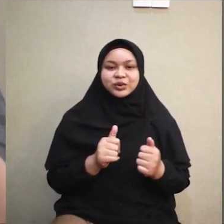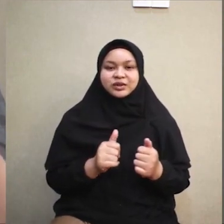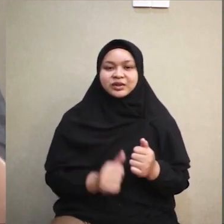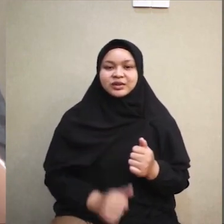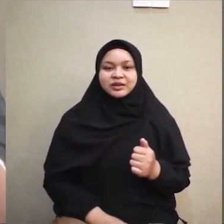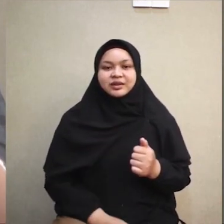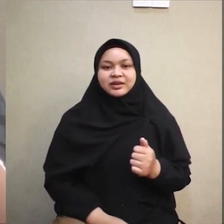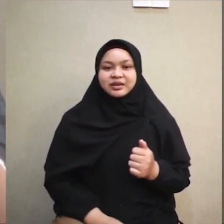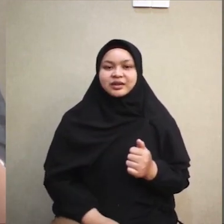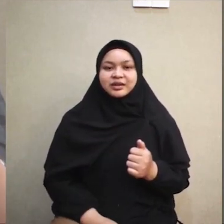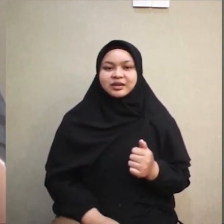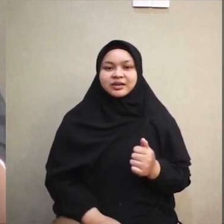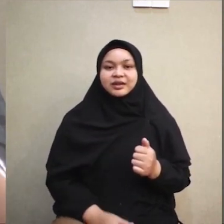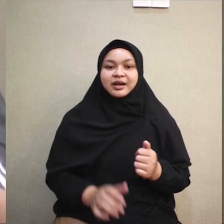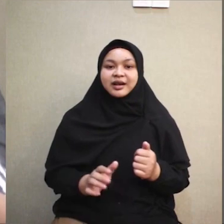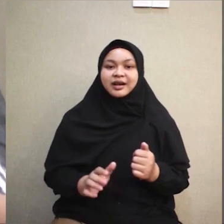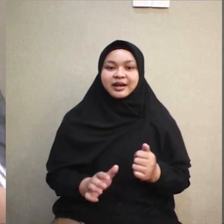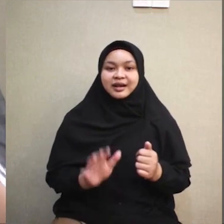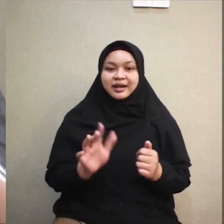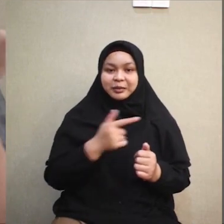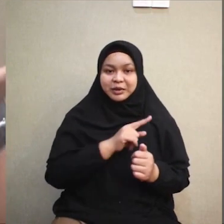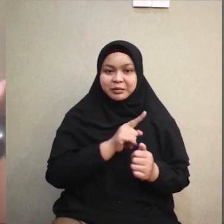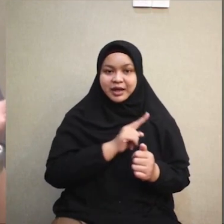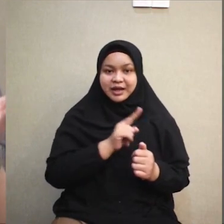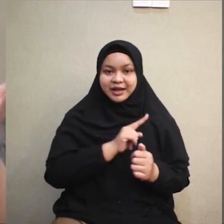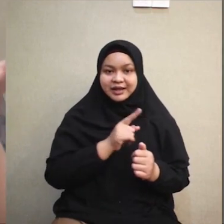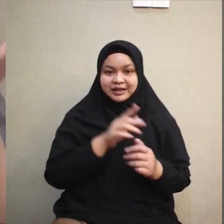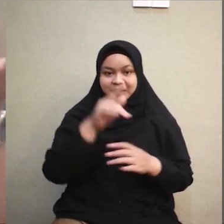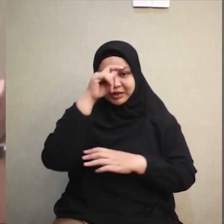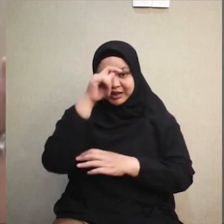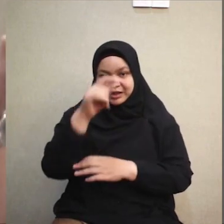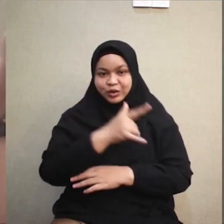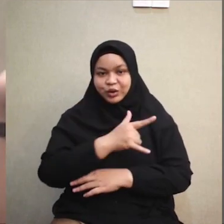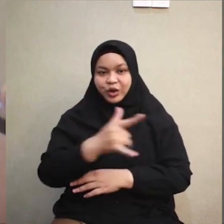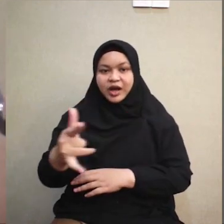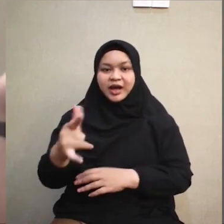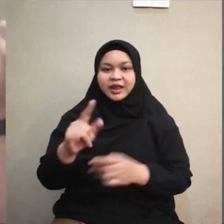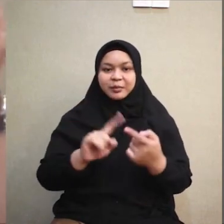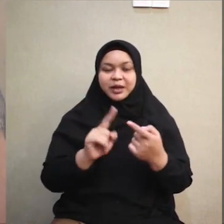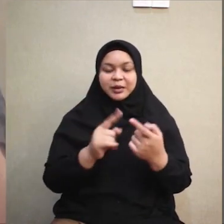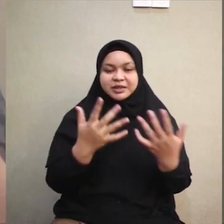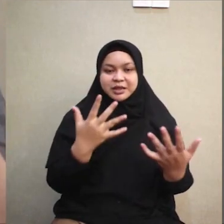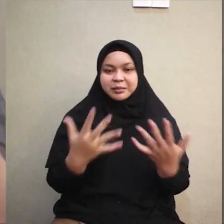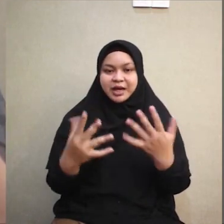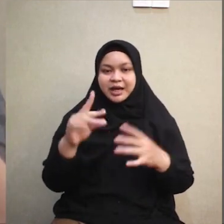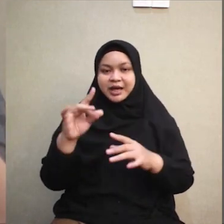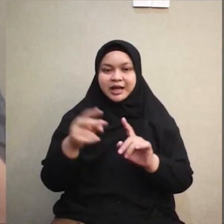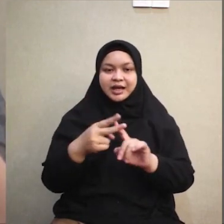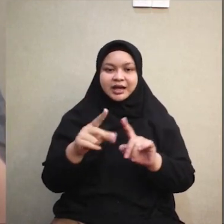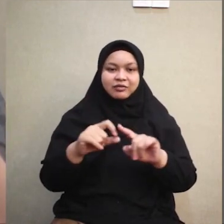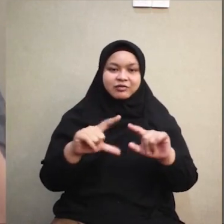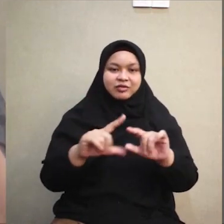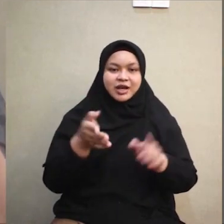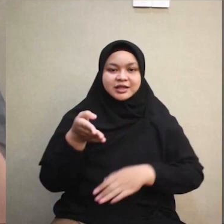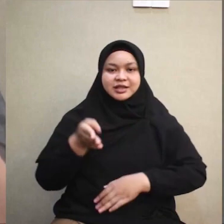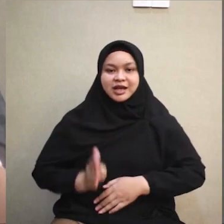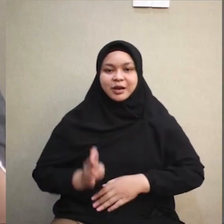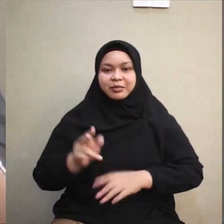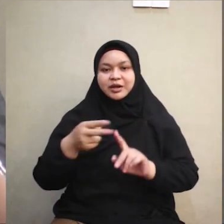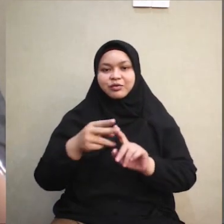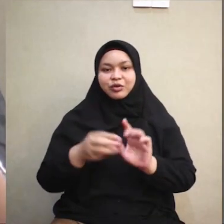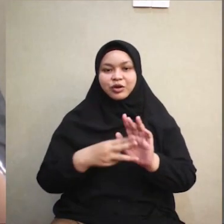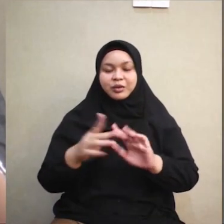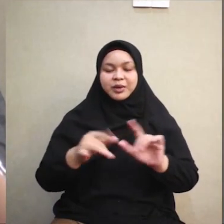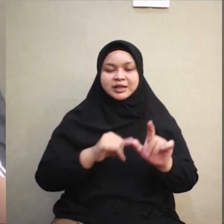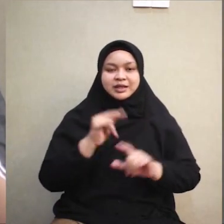saya pribadi sangat mengapresiasi konsistensi teman-teman Rifka Annisa Sabda sikap dan informasi yang tetap semangat